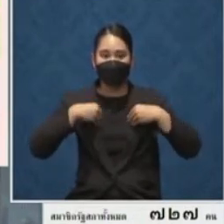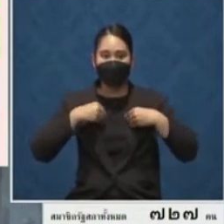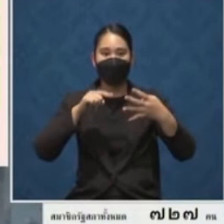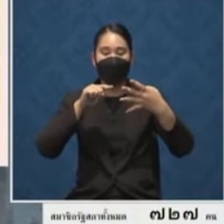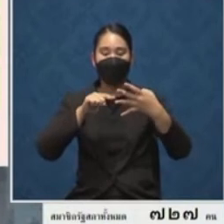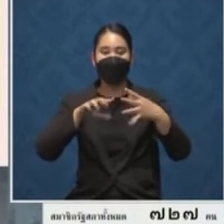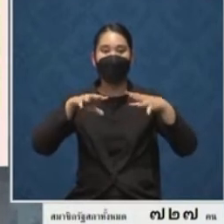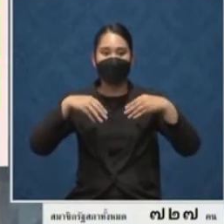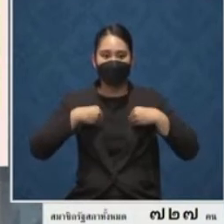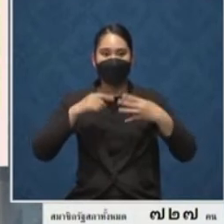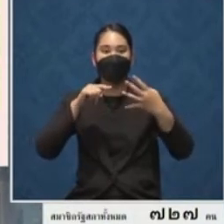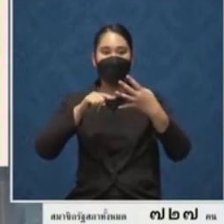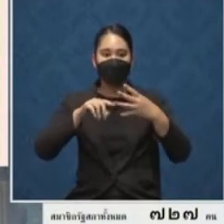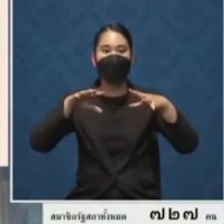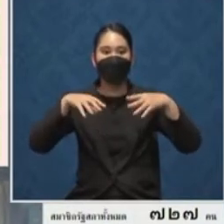สี่รับหลักการครับ